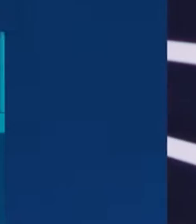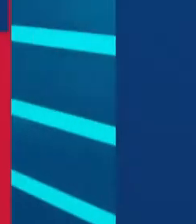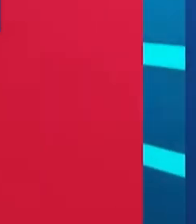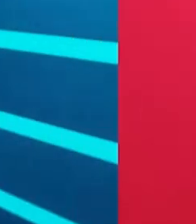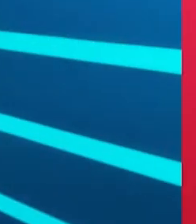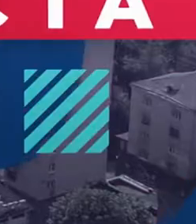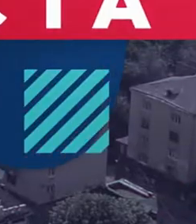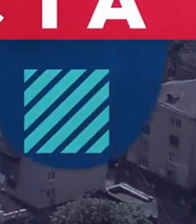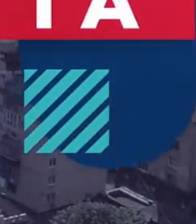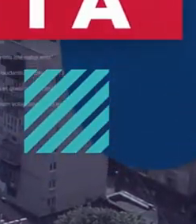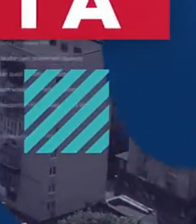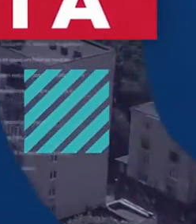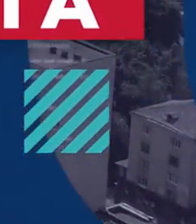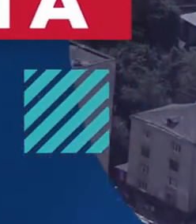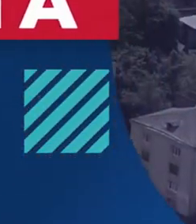Музика